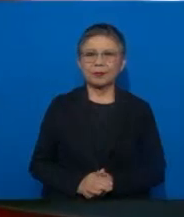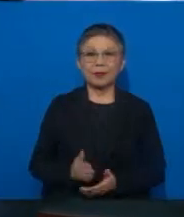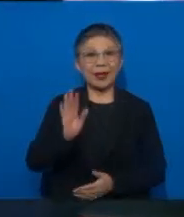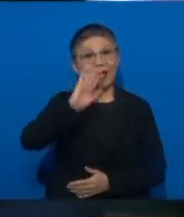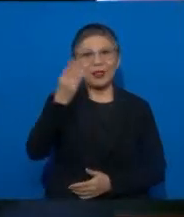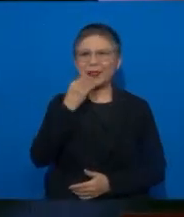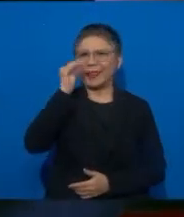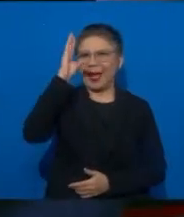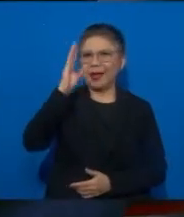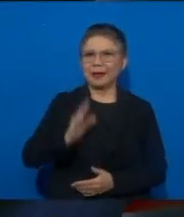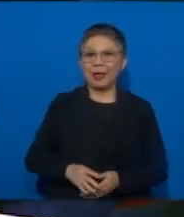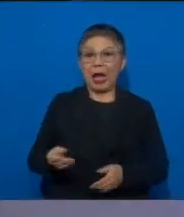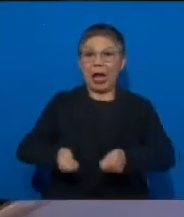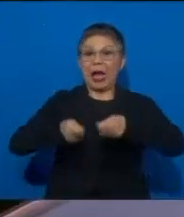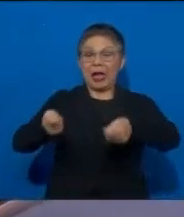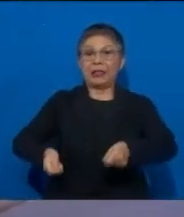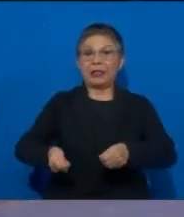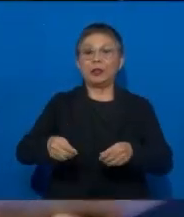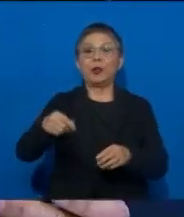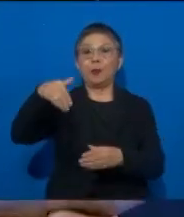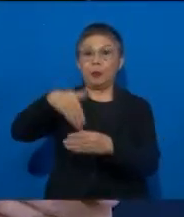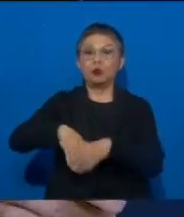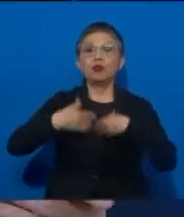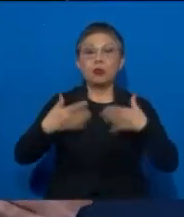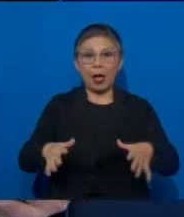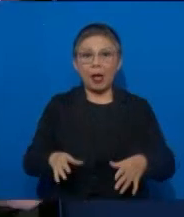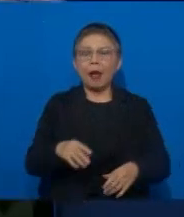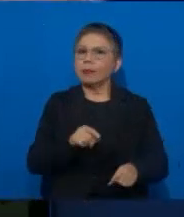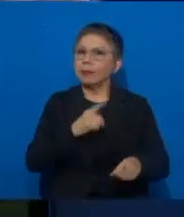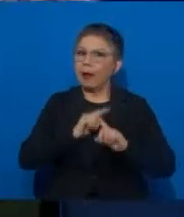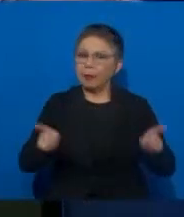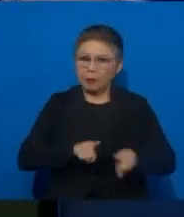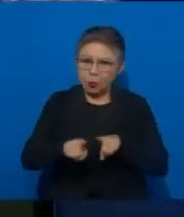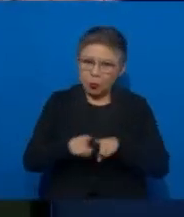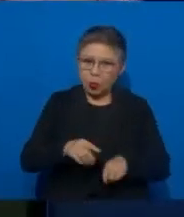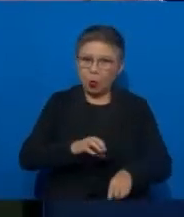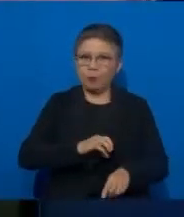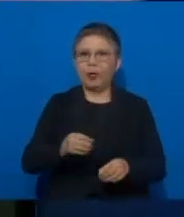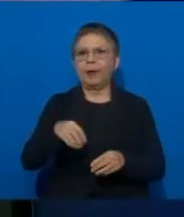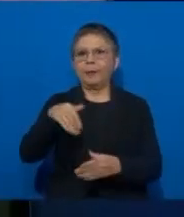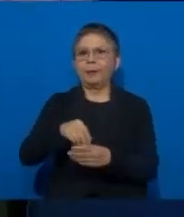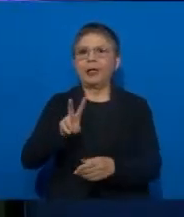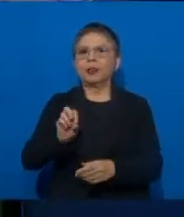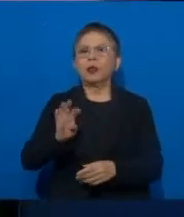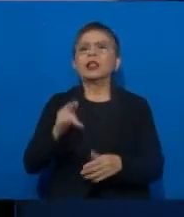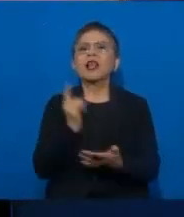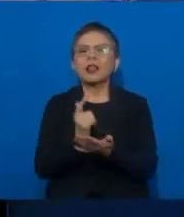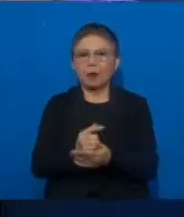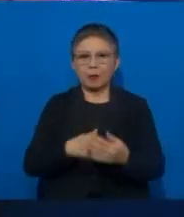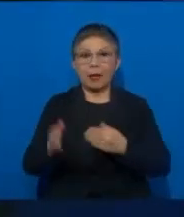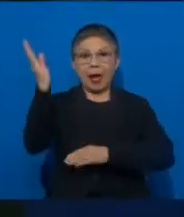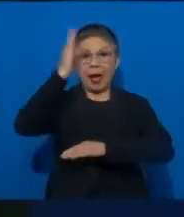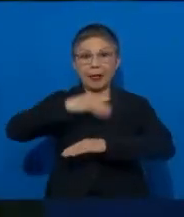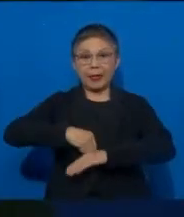Halo, selamat siang. Hasil pemilu telah usai dilakukan. Namun pertarungan Pilpres masih terus berlanjut. Dan hari ini,